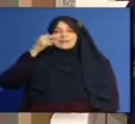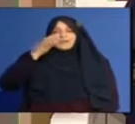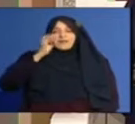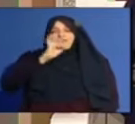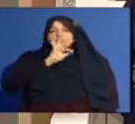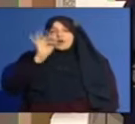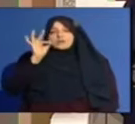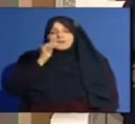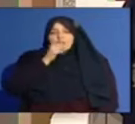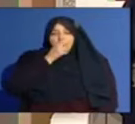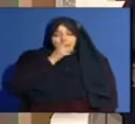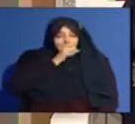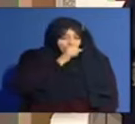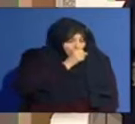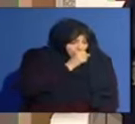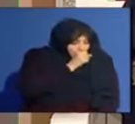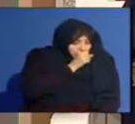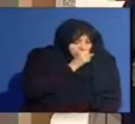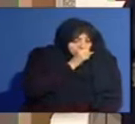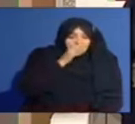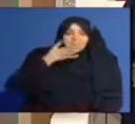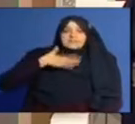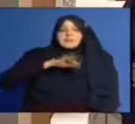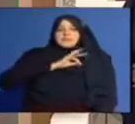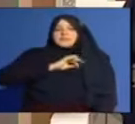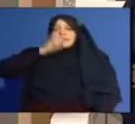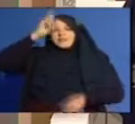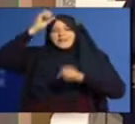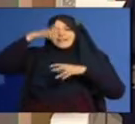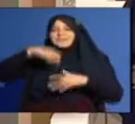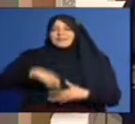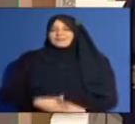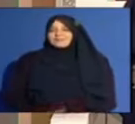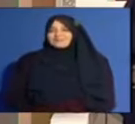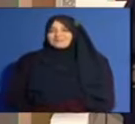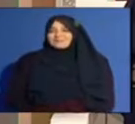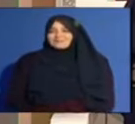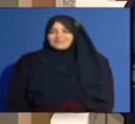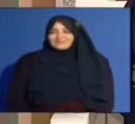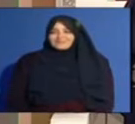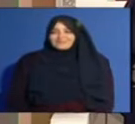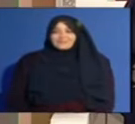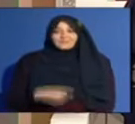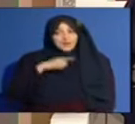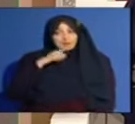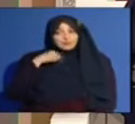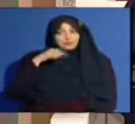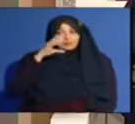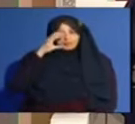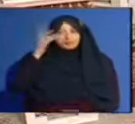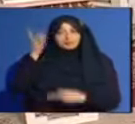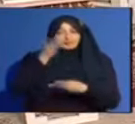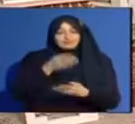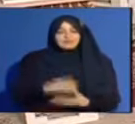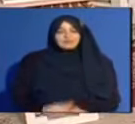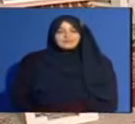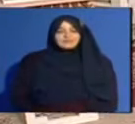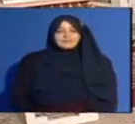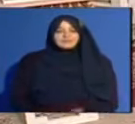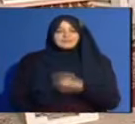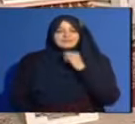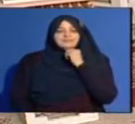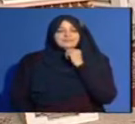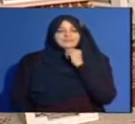الكريم. وعليكم السلام ورحمة الله تعالى وبركاته. مرحبا بك أخي الكريم، نحن نستمع إليك، تفضل. الله يرحم